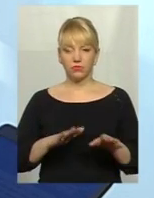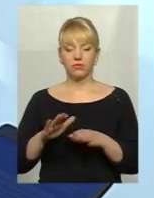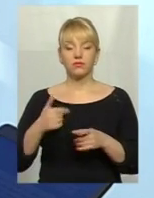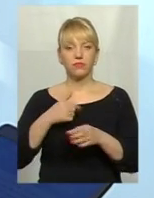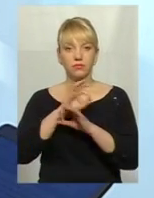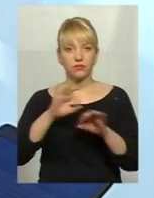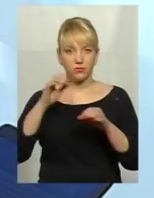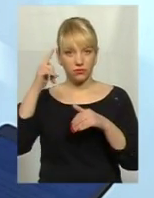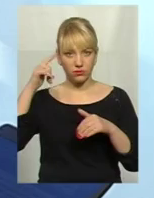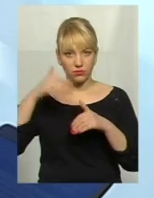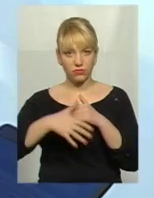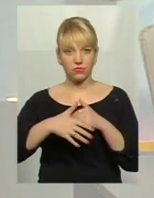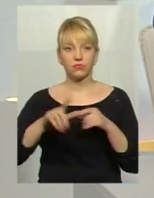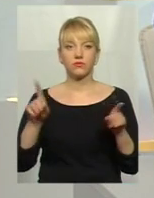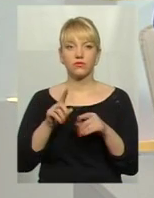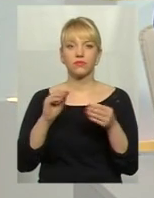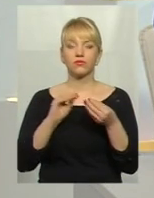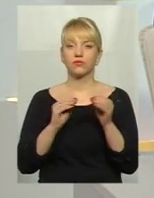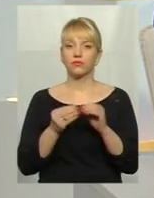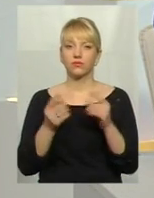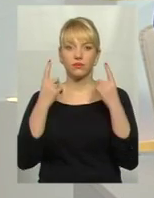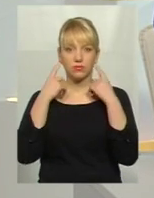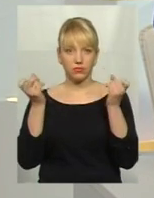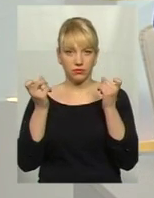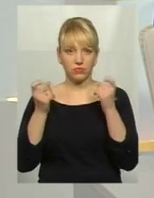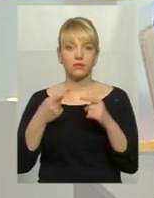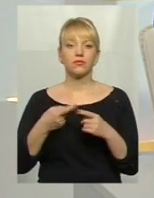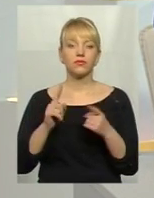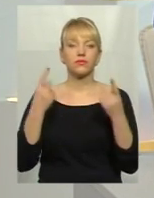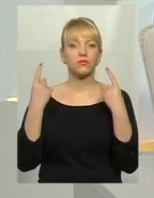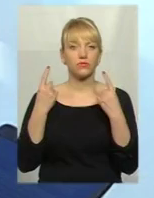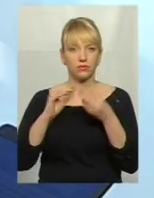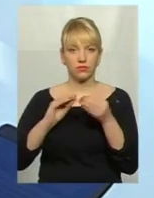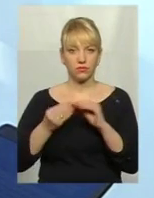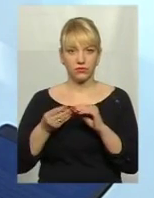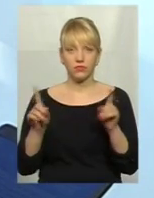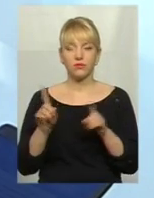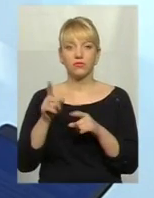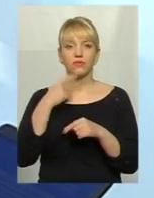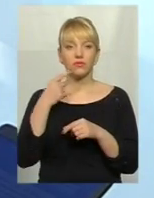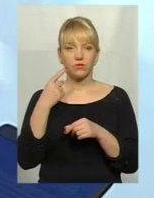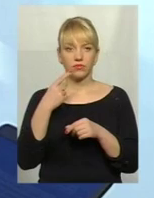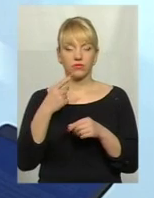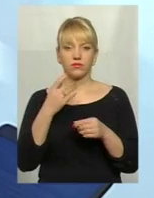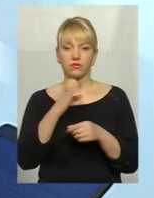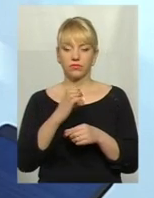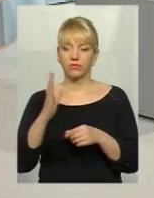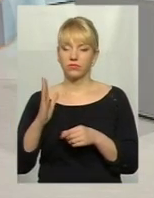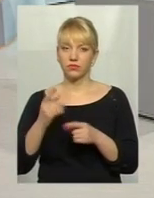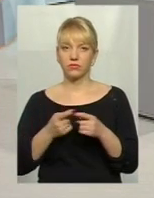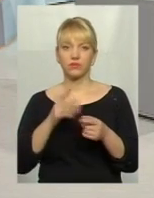зрозуміли, що проблеми досить колосальні. І колосальні проблеми те, що говорив Сергій Віталійович, з